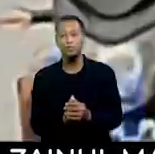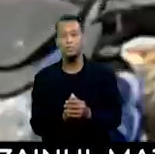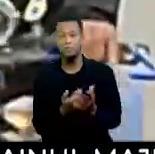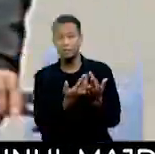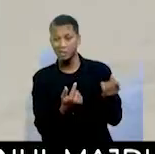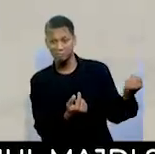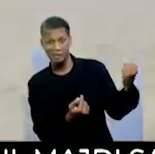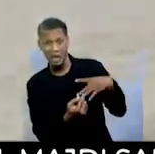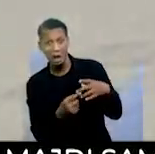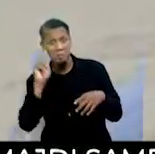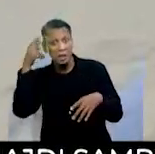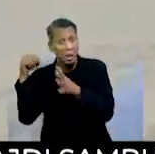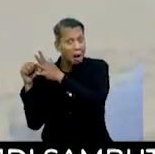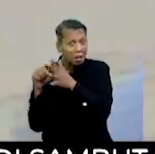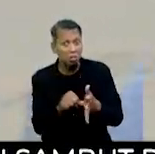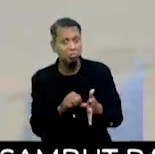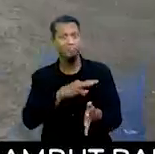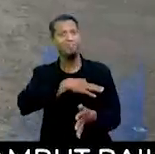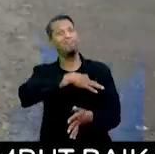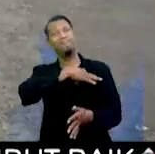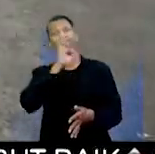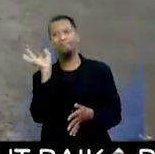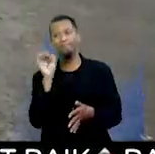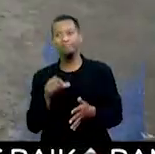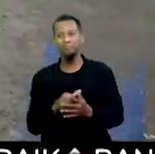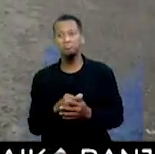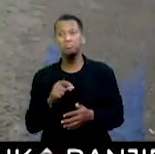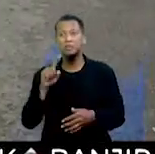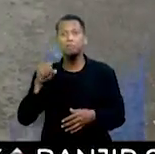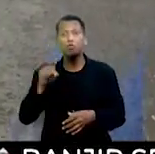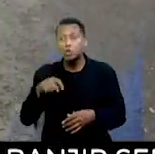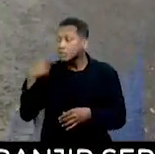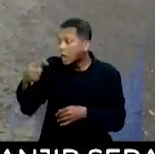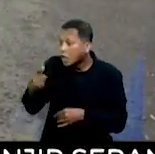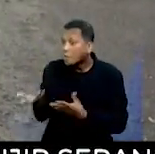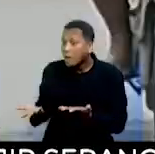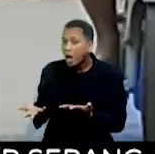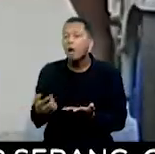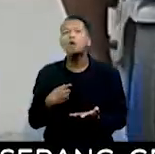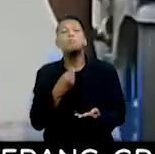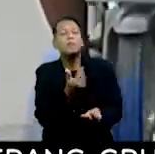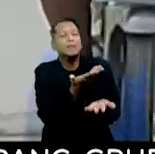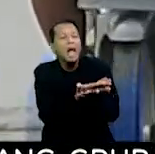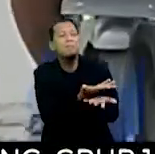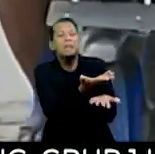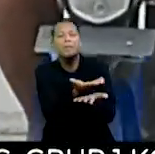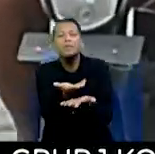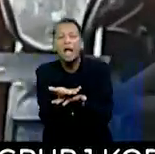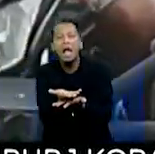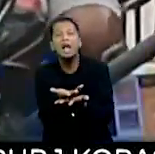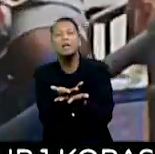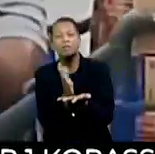relawan untuk memenuhi kebutuhan sehari-hari sejumlah korban banjir terpaksa meminta-minta kepada pengendara yang melintas di Jembatan Sungai Sei